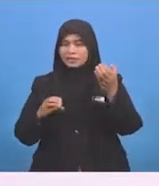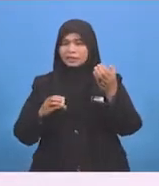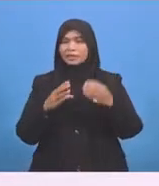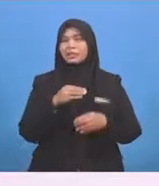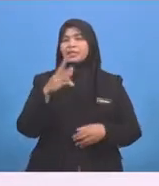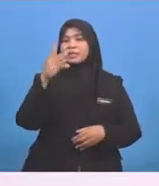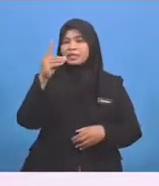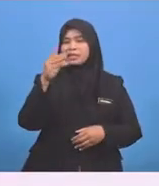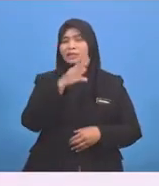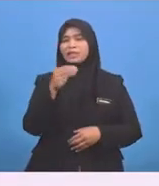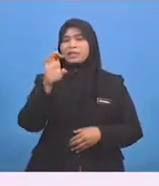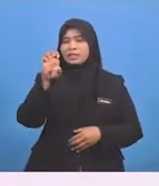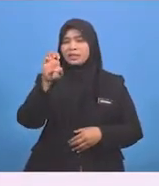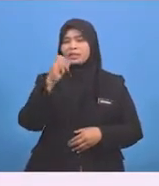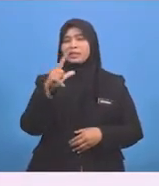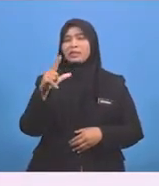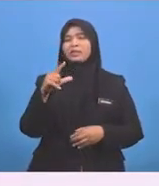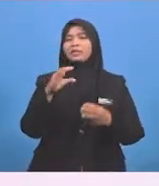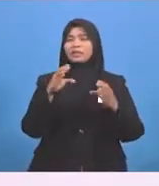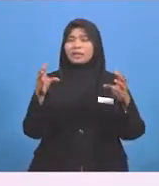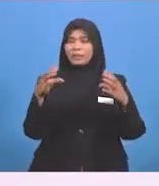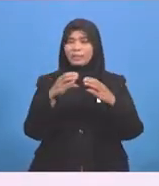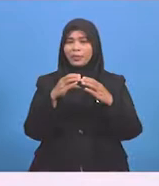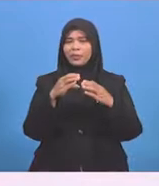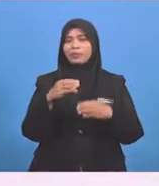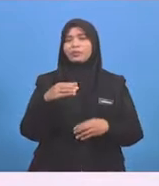adalah campuran cecair dan gas.